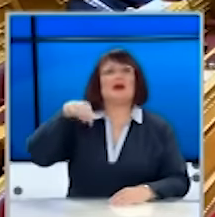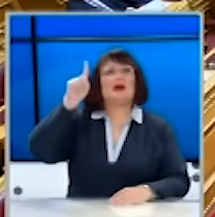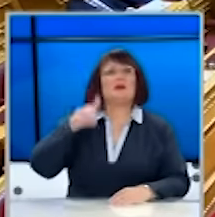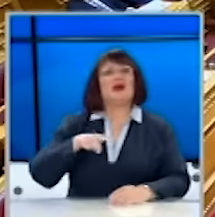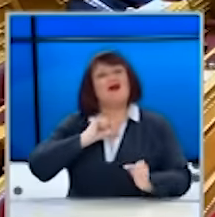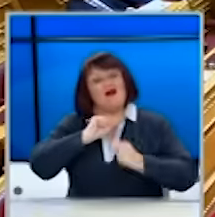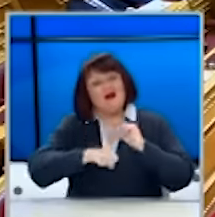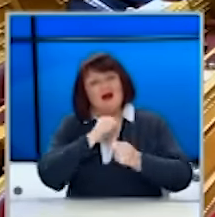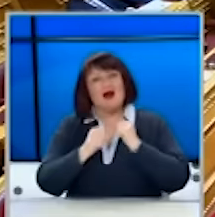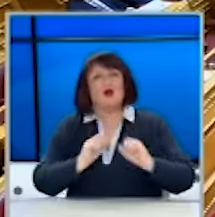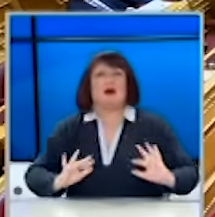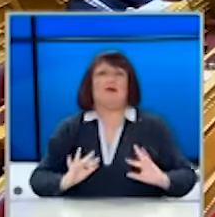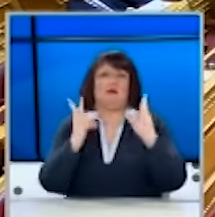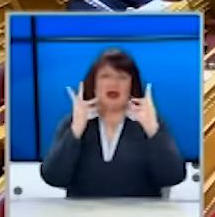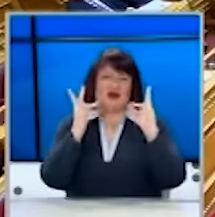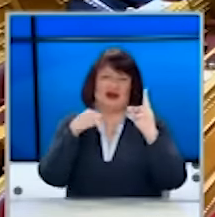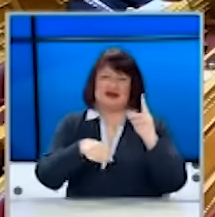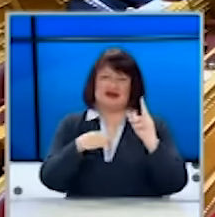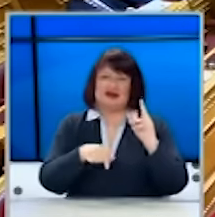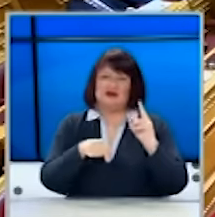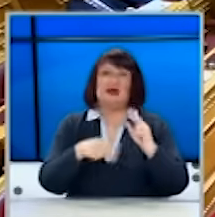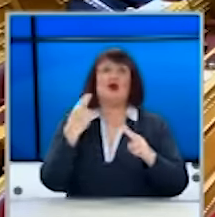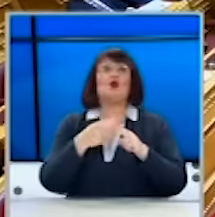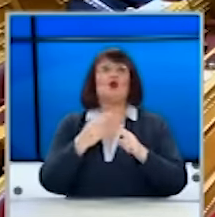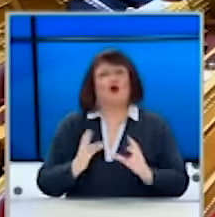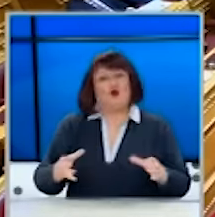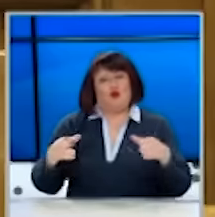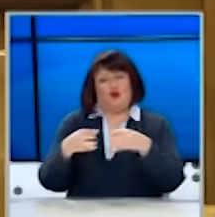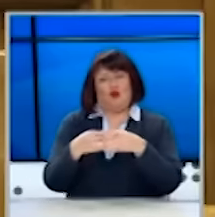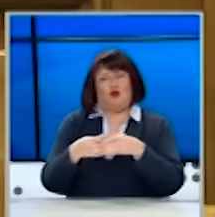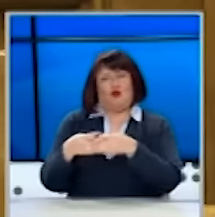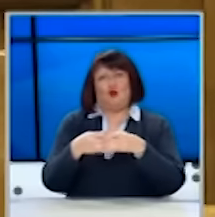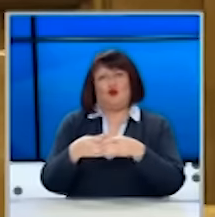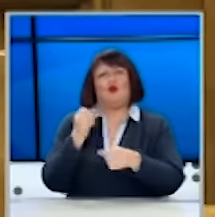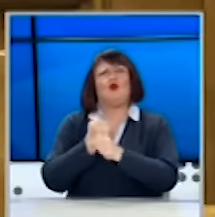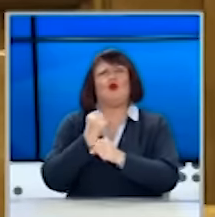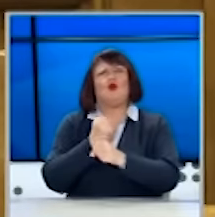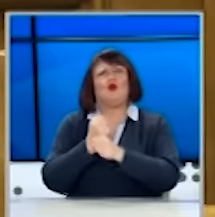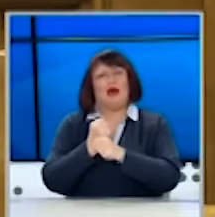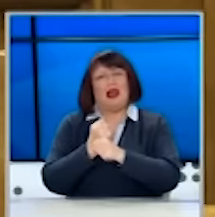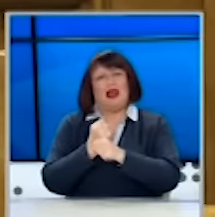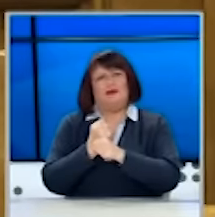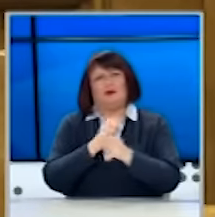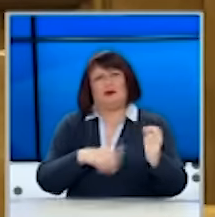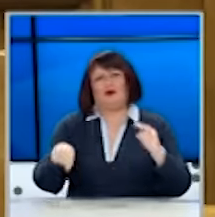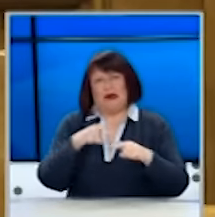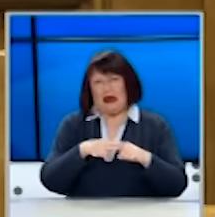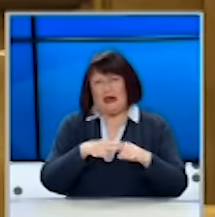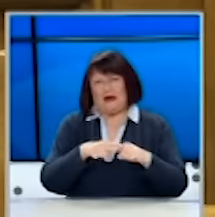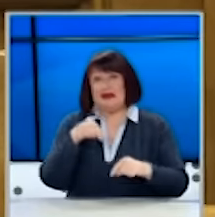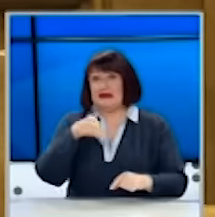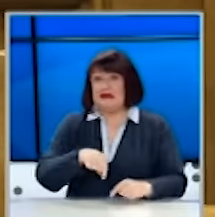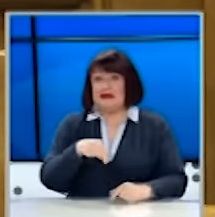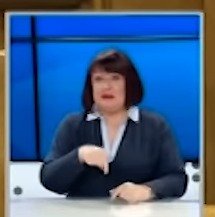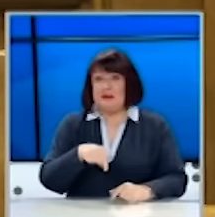αγώνα, μια μέρα απεργίας για ένα μεγάλο τμήμα του εργαζόμενου λαού της πατρίδας μας.